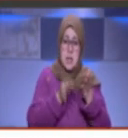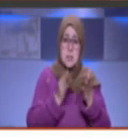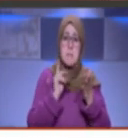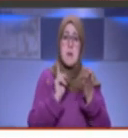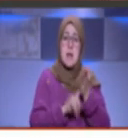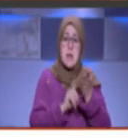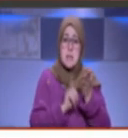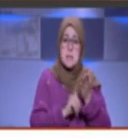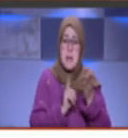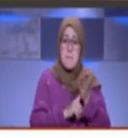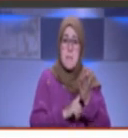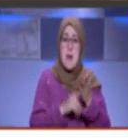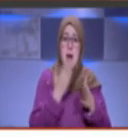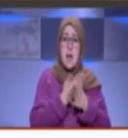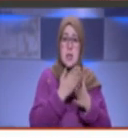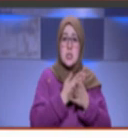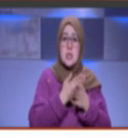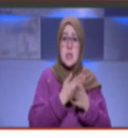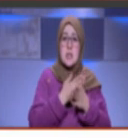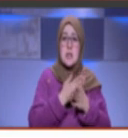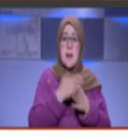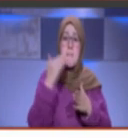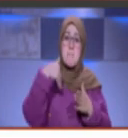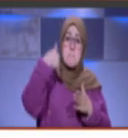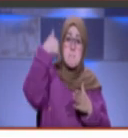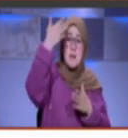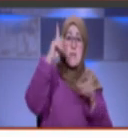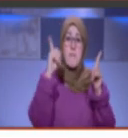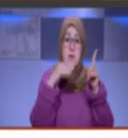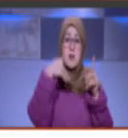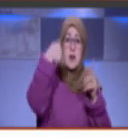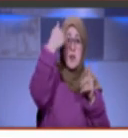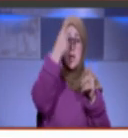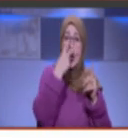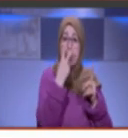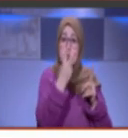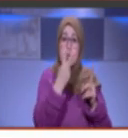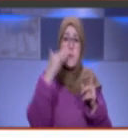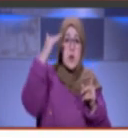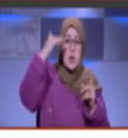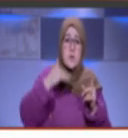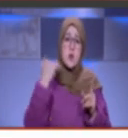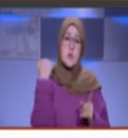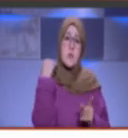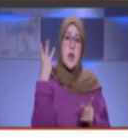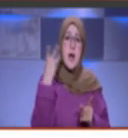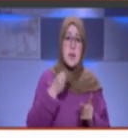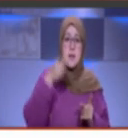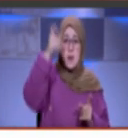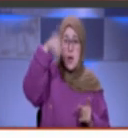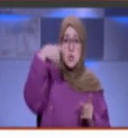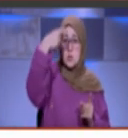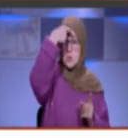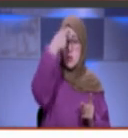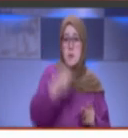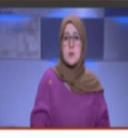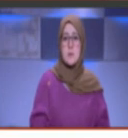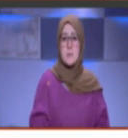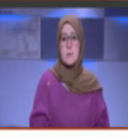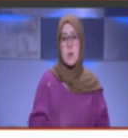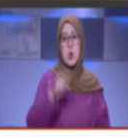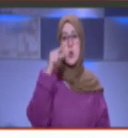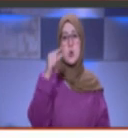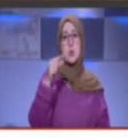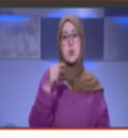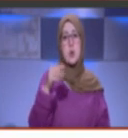اللي فيه اللي هو له اشارة مبطنة في الاحاديث السياسية الدائرة. دكتور حازم الرفاعي